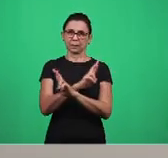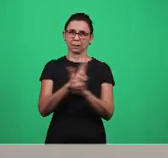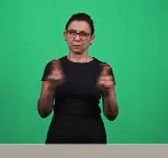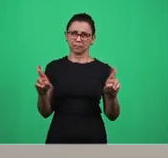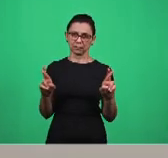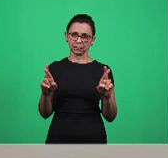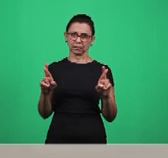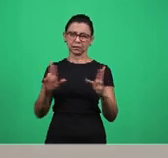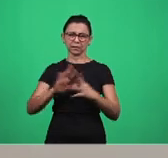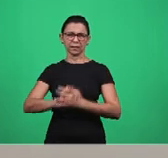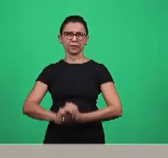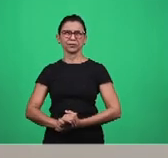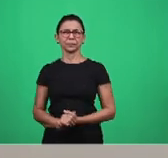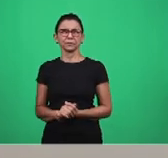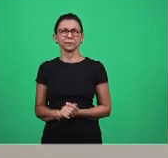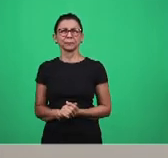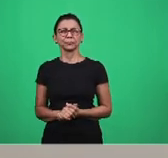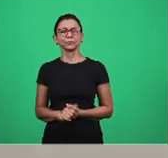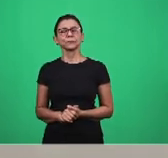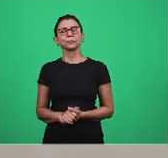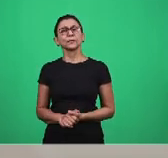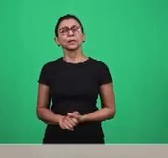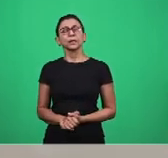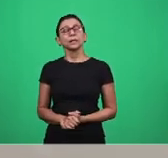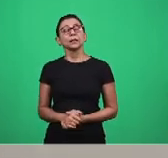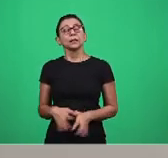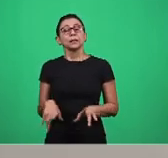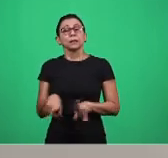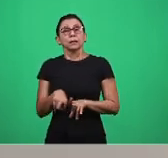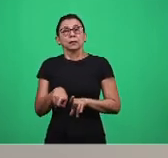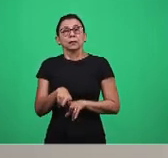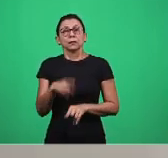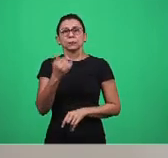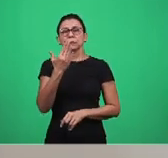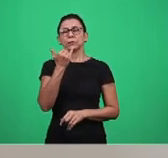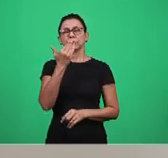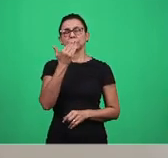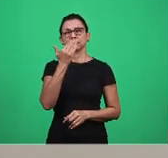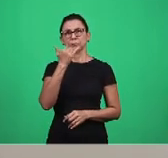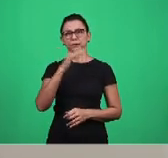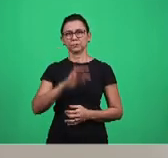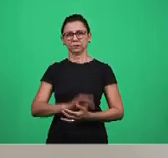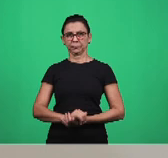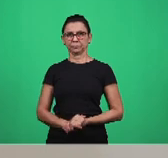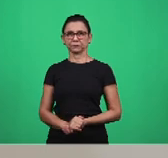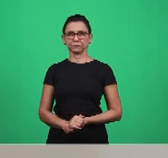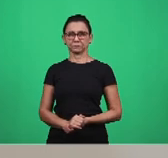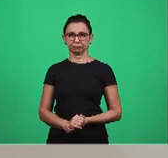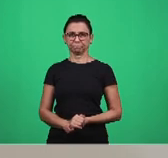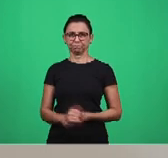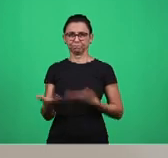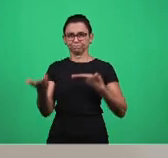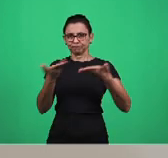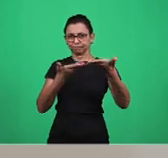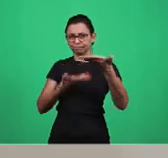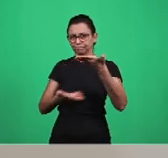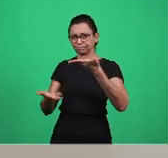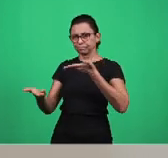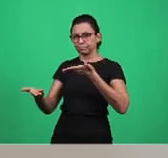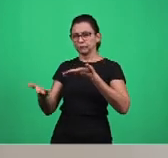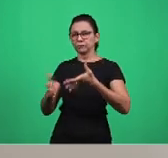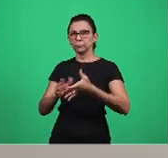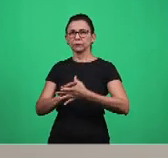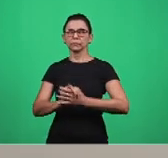maintenant, à disposition. Donc, quand Eliezer il est arrivé, elle a